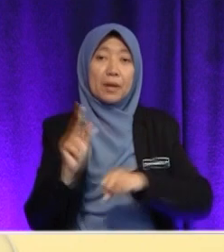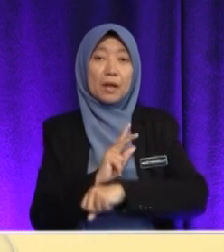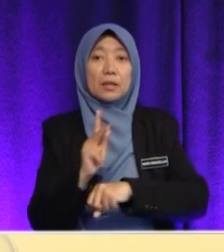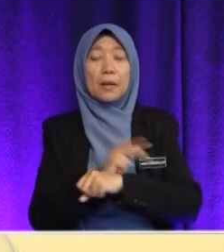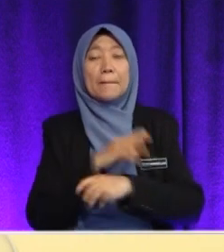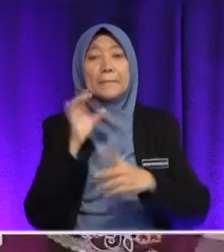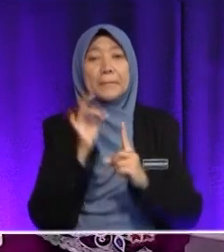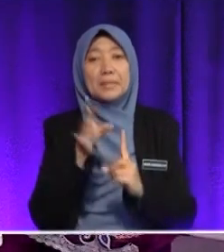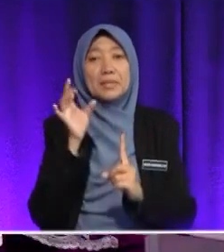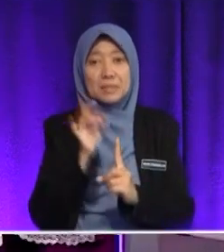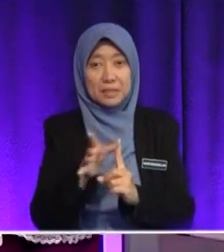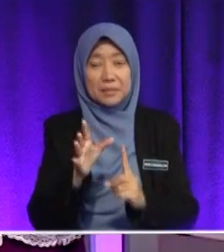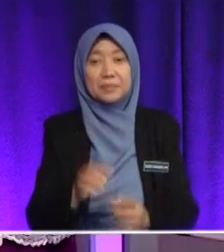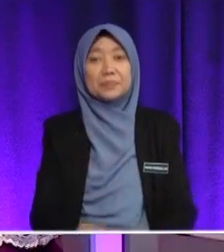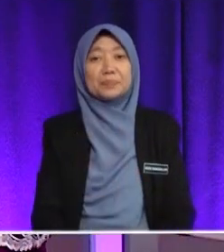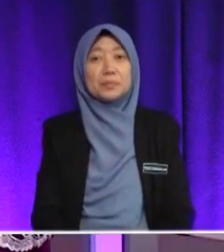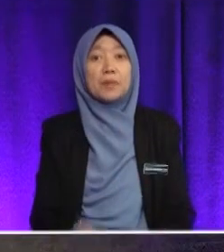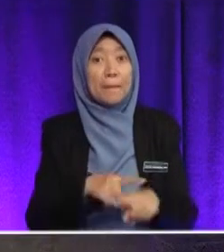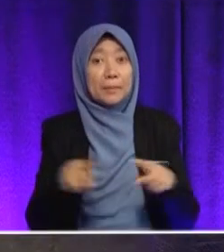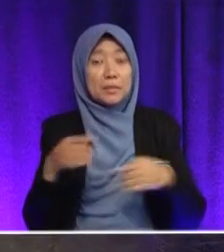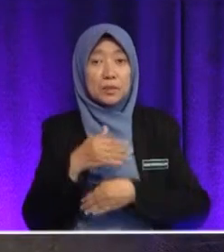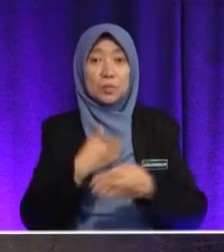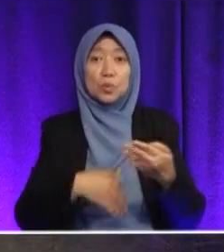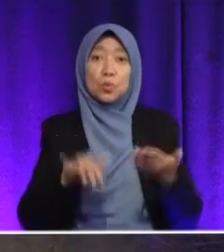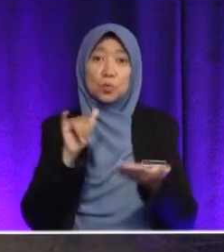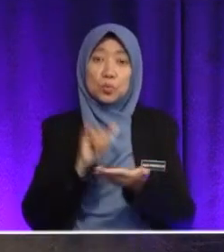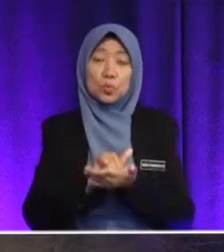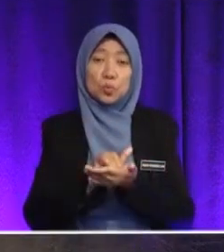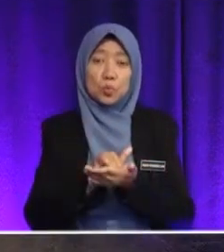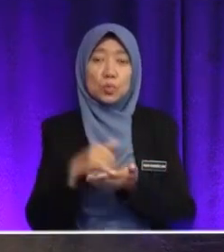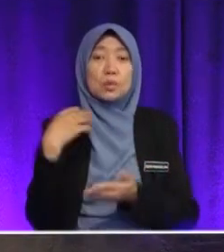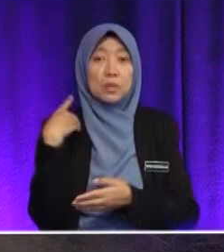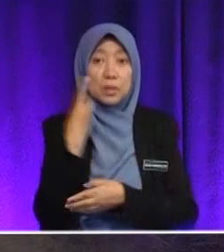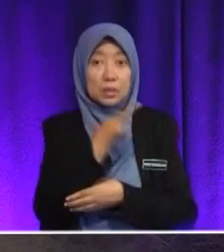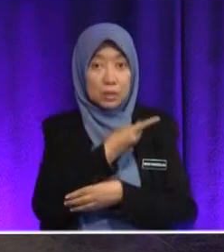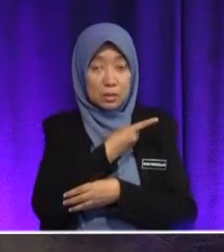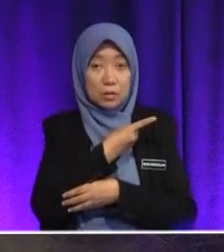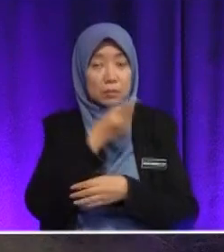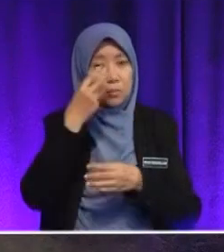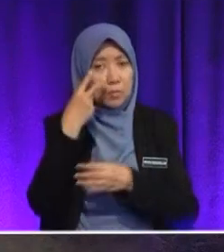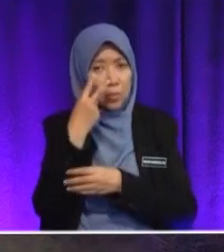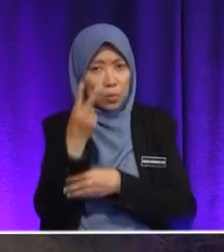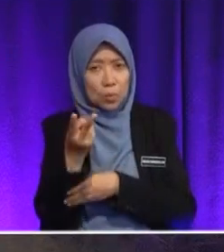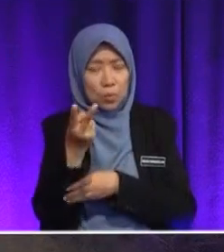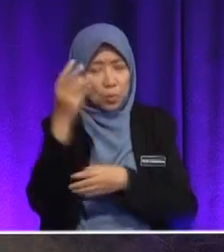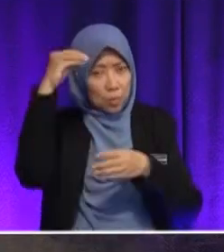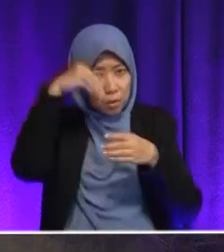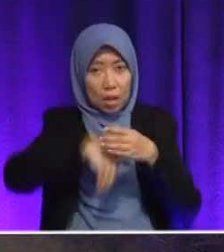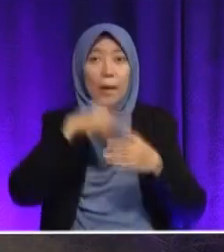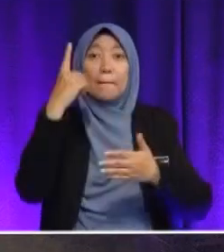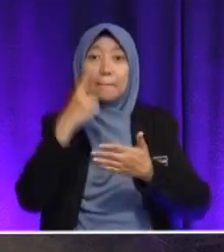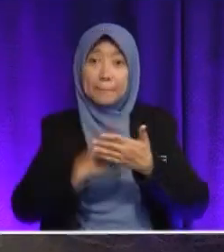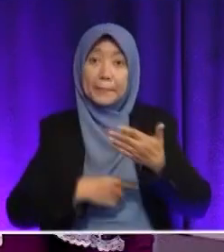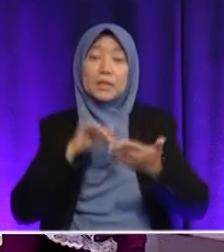besi Oke Guys sebelum tuh Mari kita meneroka I Apakah pengaratan